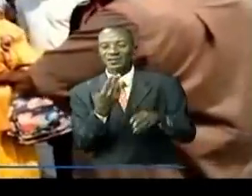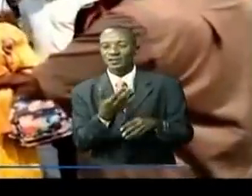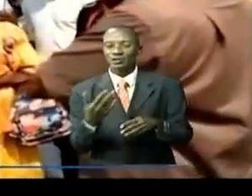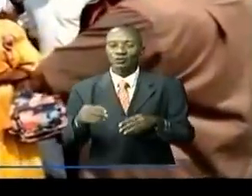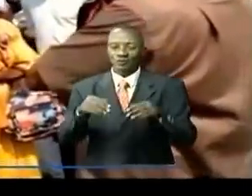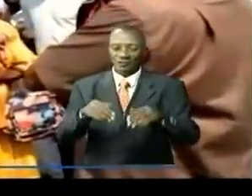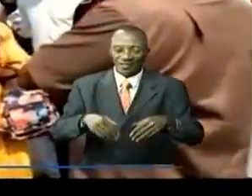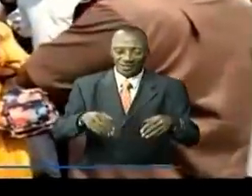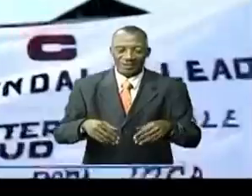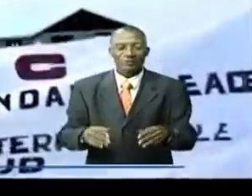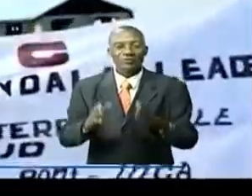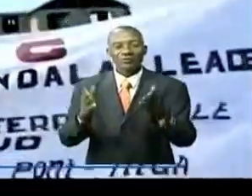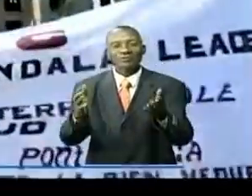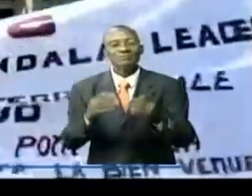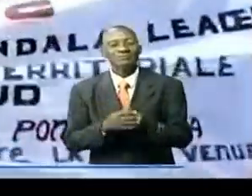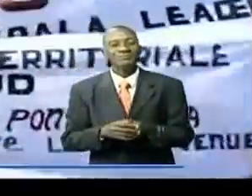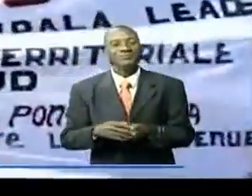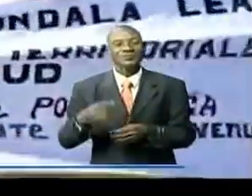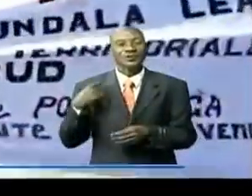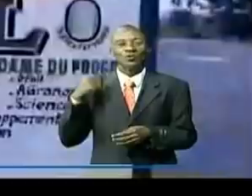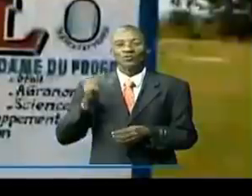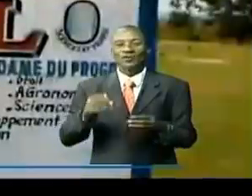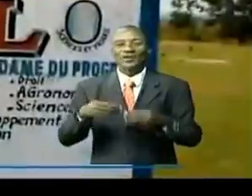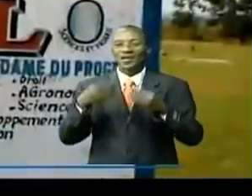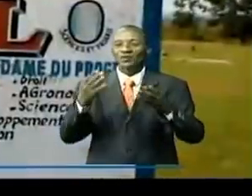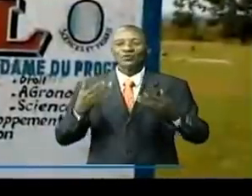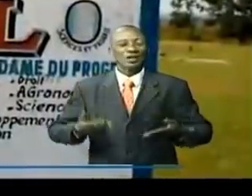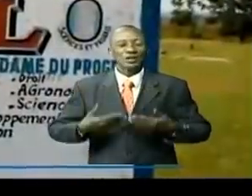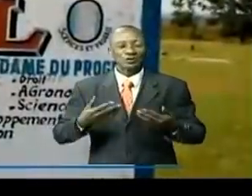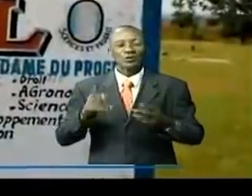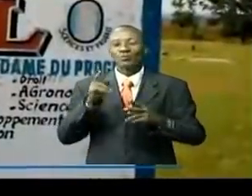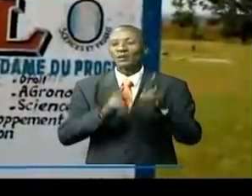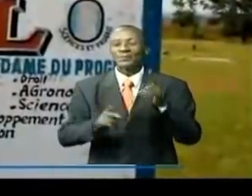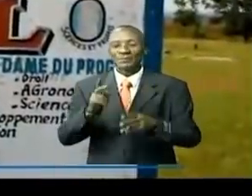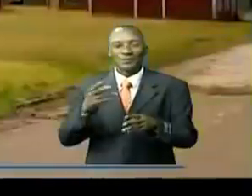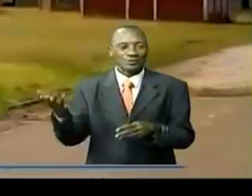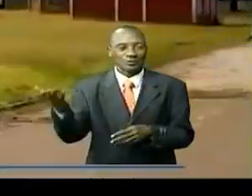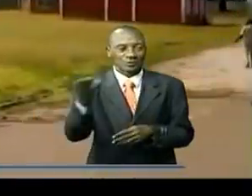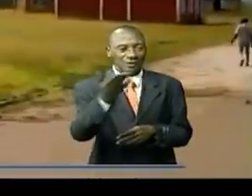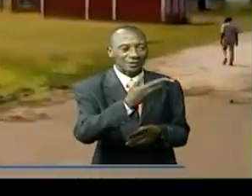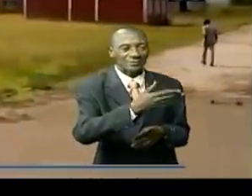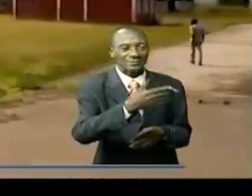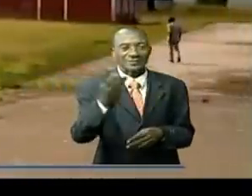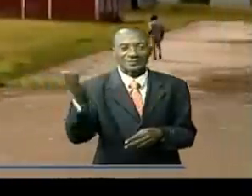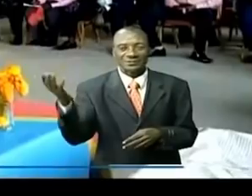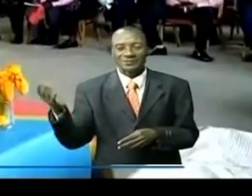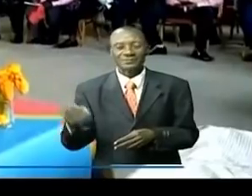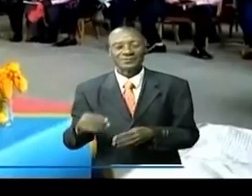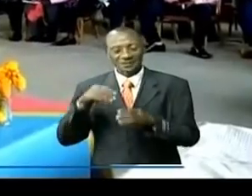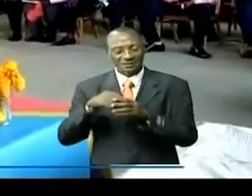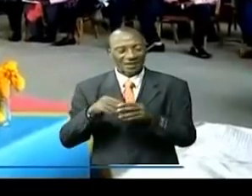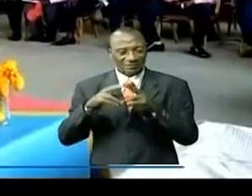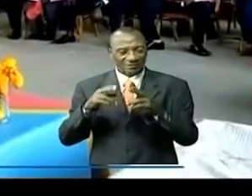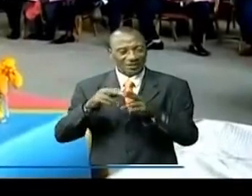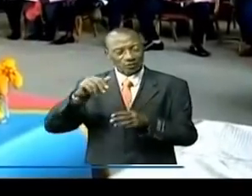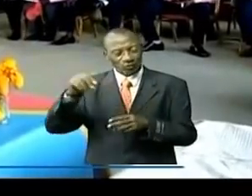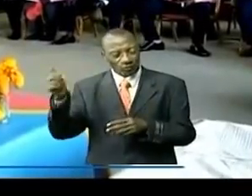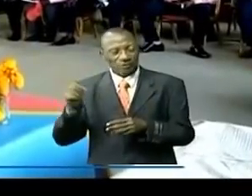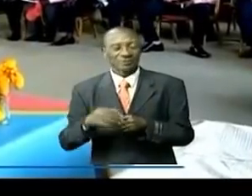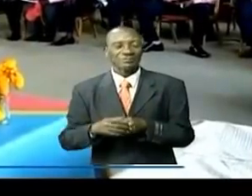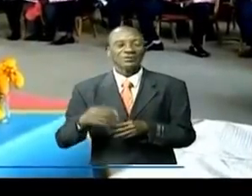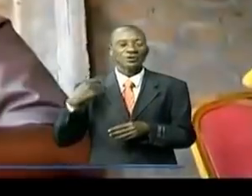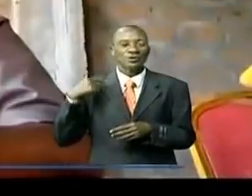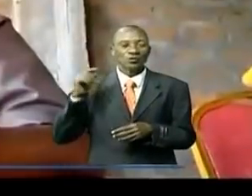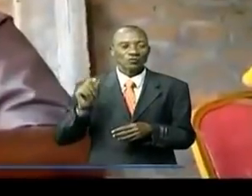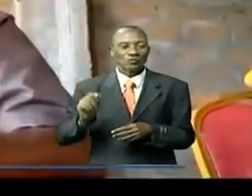gouverneur Ichundala a résolu une solution de longue durée. À l'université Pont-Loubwe, au village Ingade, le gouverneur du Kwilu